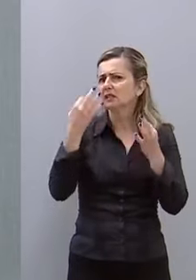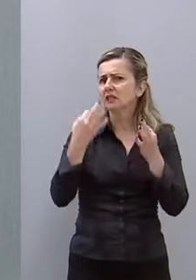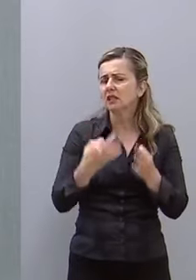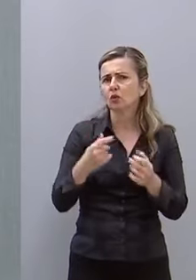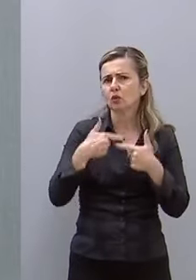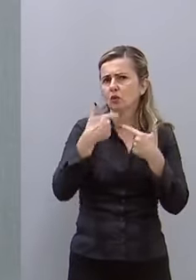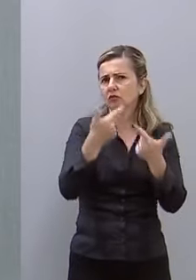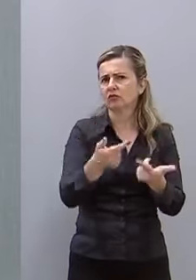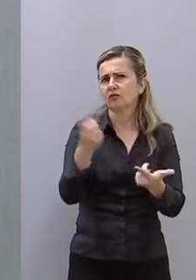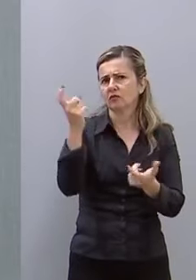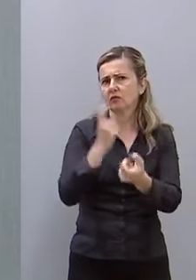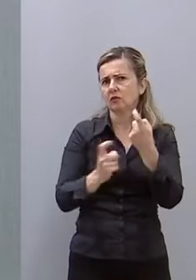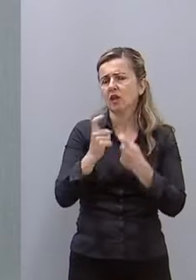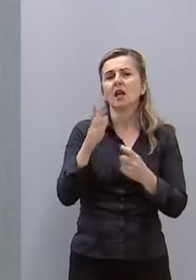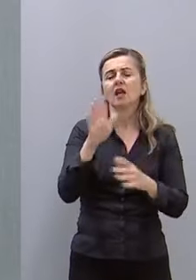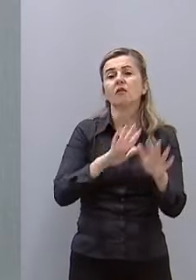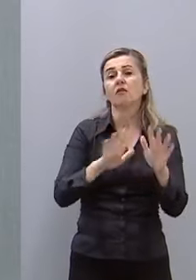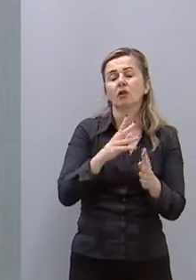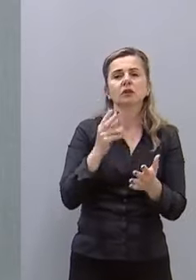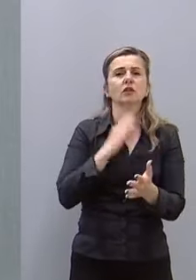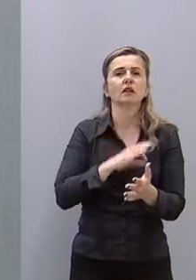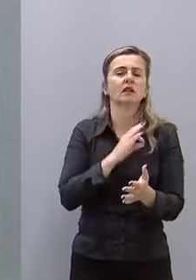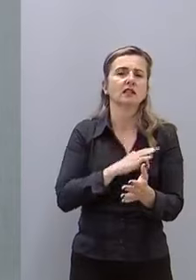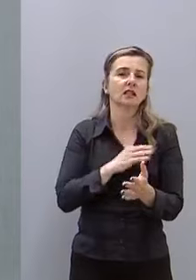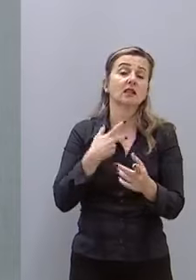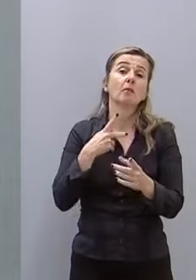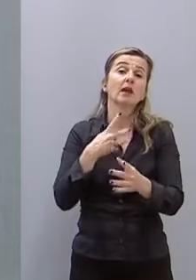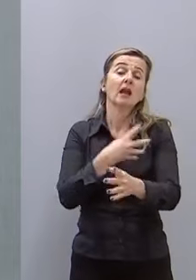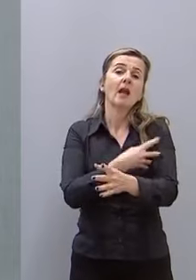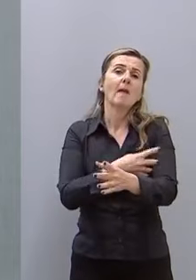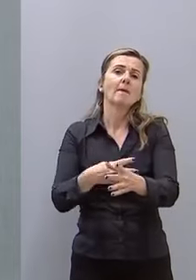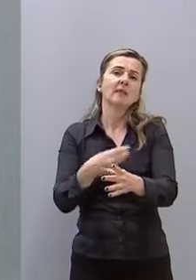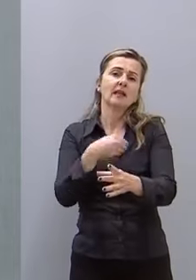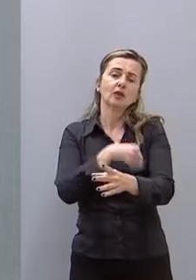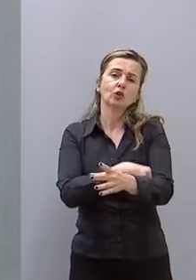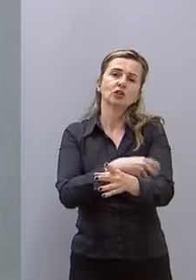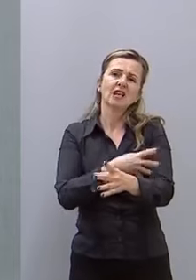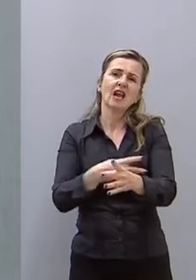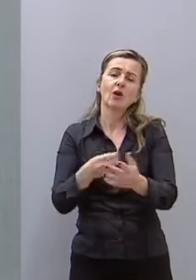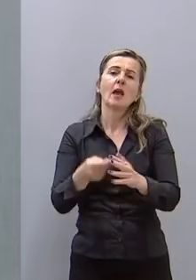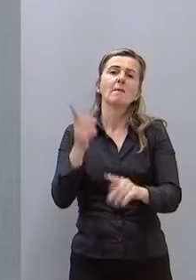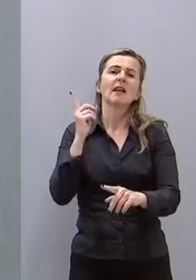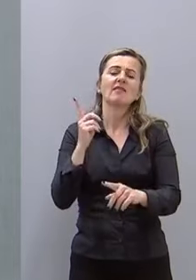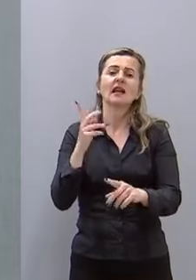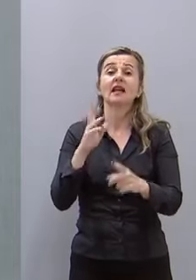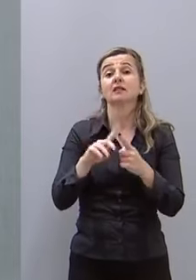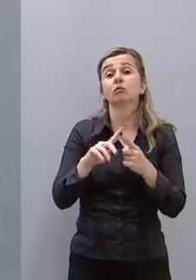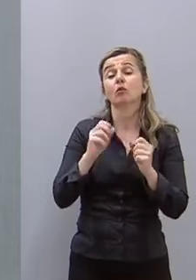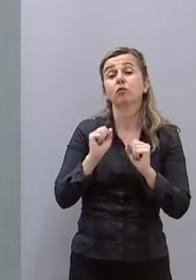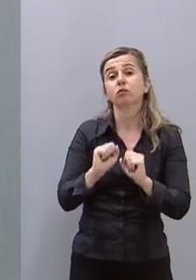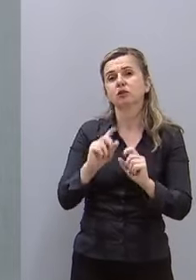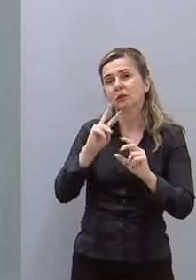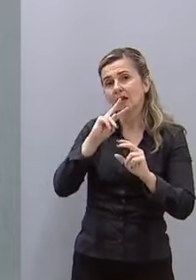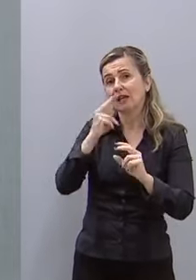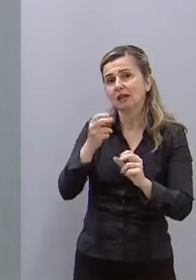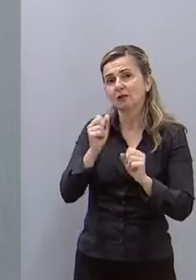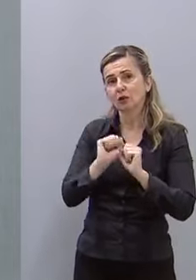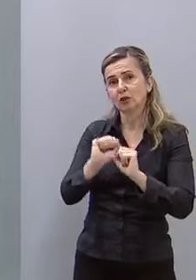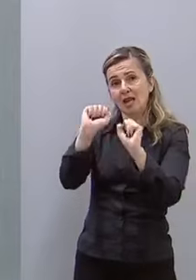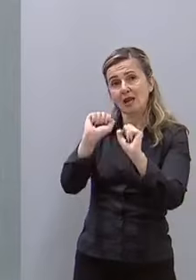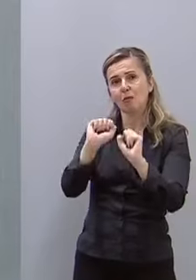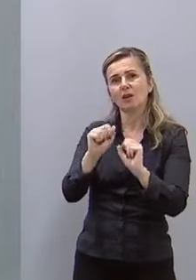informazioni interessantissime sulla sieroprevalenza ed eventualmente anche sulla possibile risposta immunitaria della